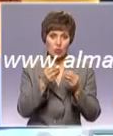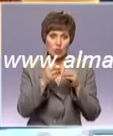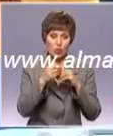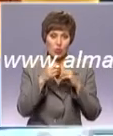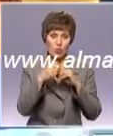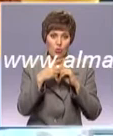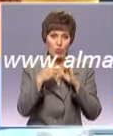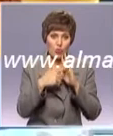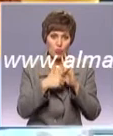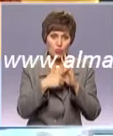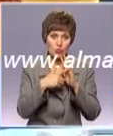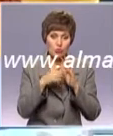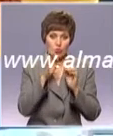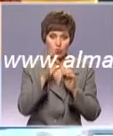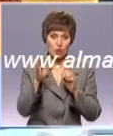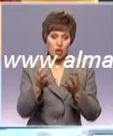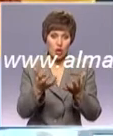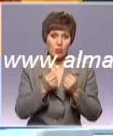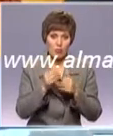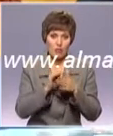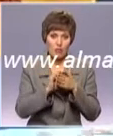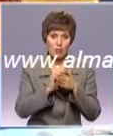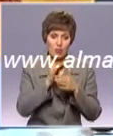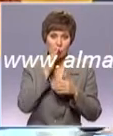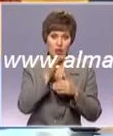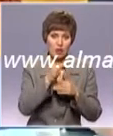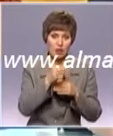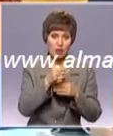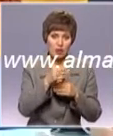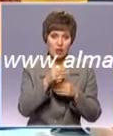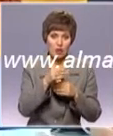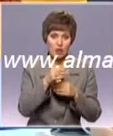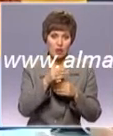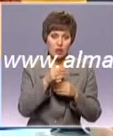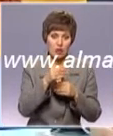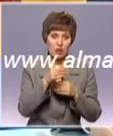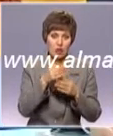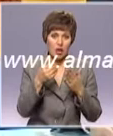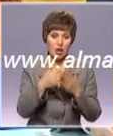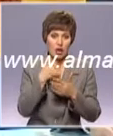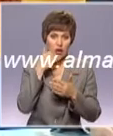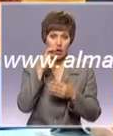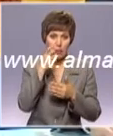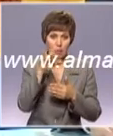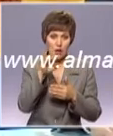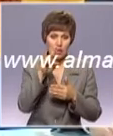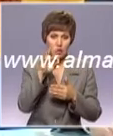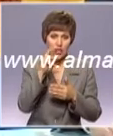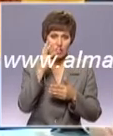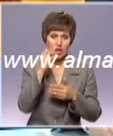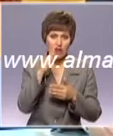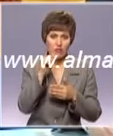17:00-де қабылдаймын, келіңіз. Фамилияңызды айтыңызшы. Байдарашева. Қайталасаңыз. Байдарашева. Жазып